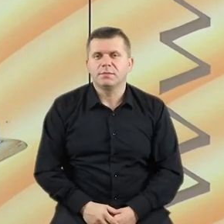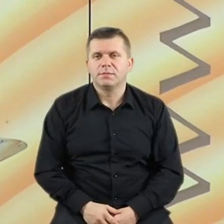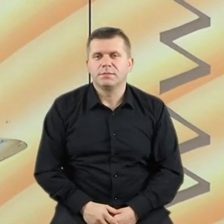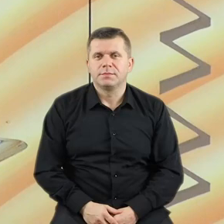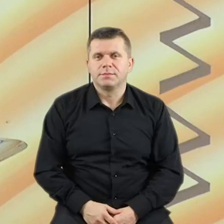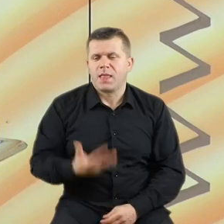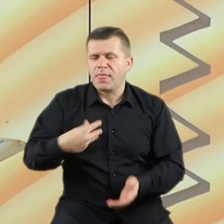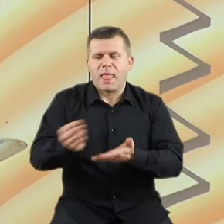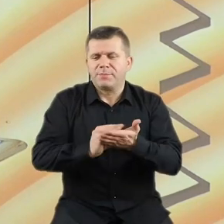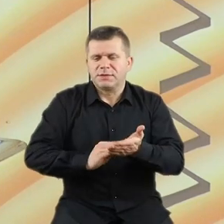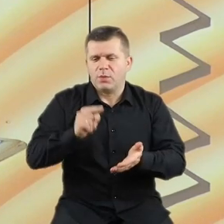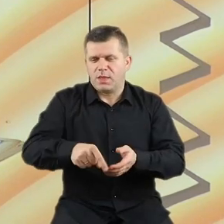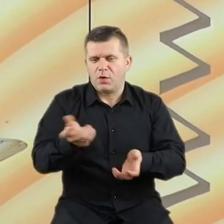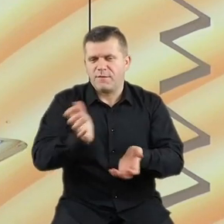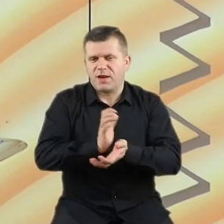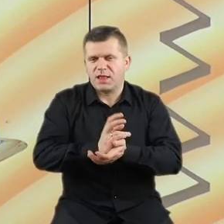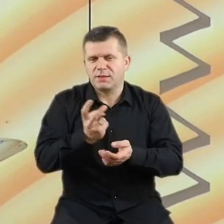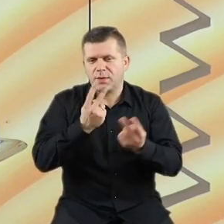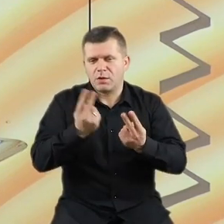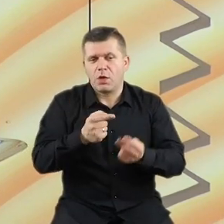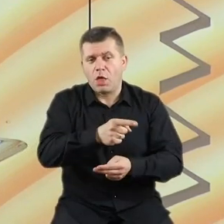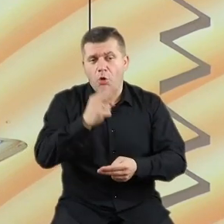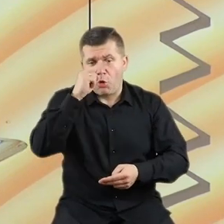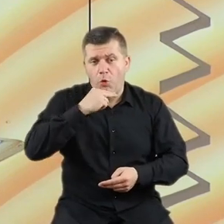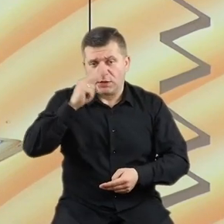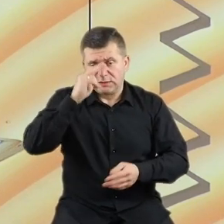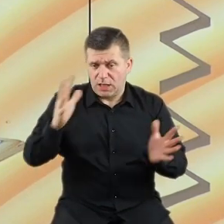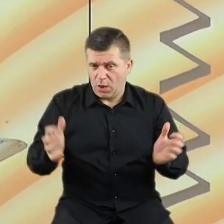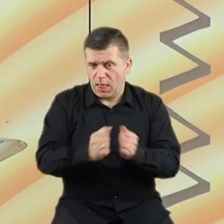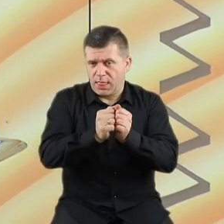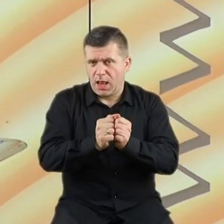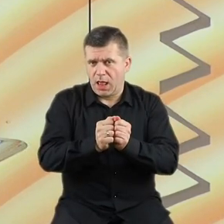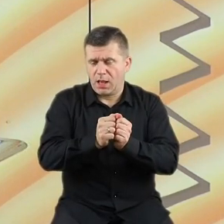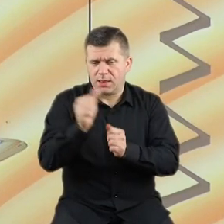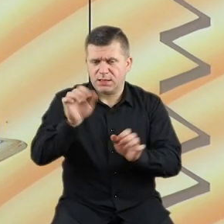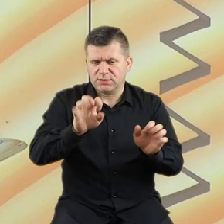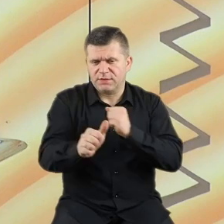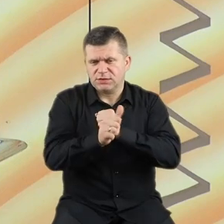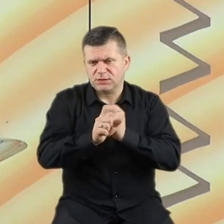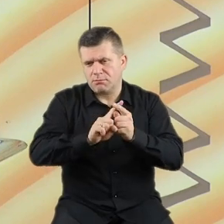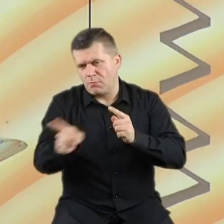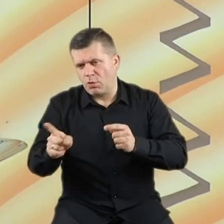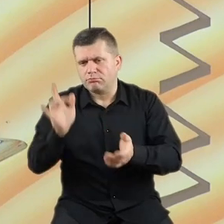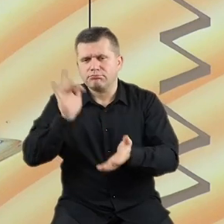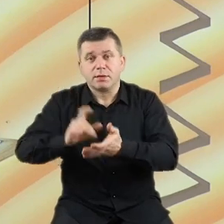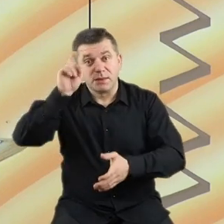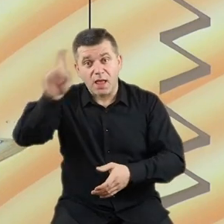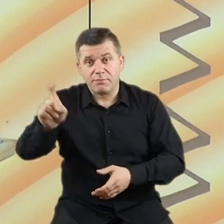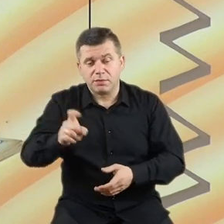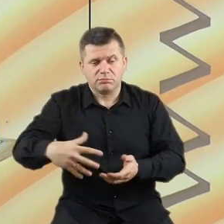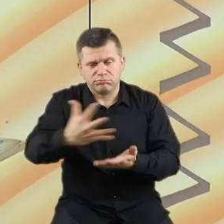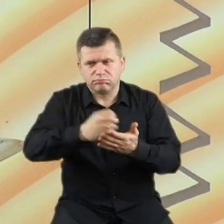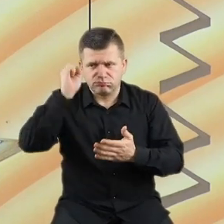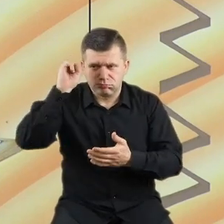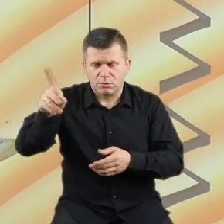tego nawet nie pisałam w reportażu, jego ojciec się odnalazł w latach 60. w Niemczech. Po prostu został wywieziony na